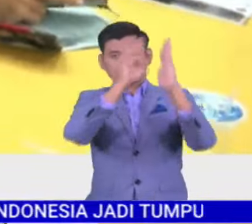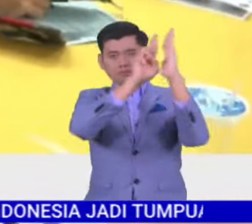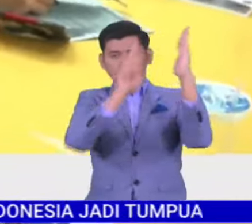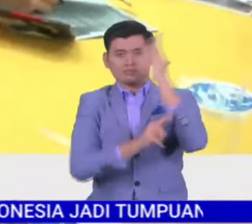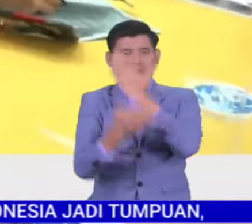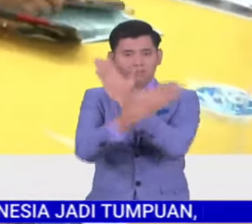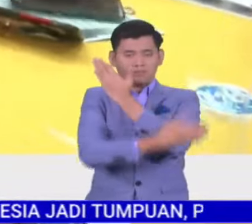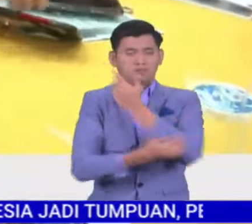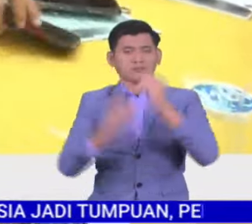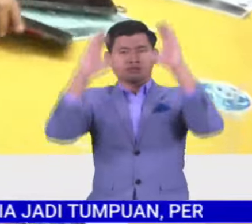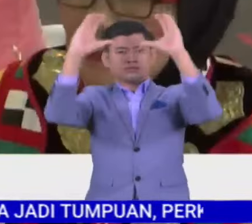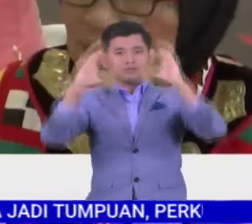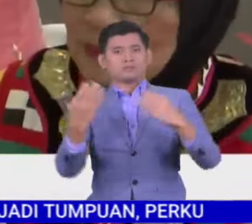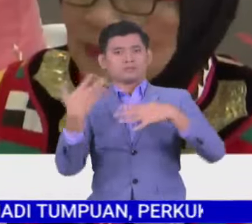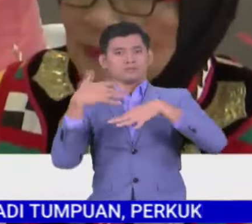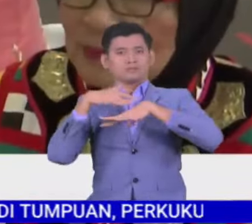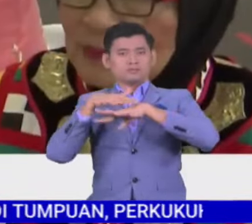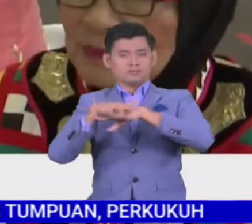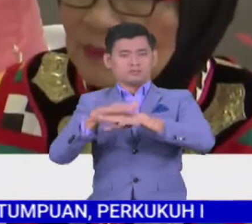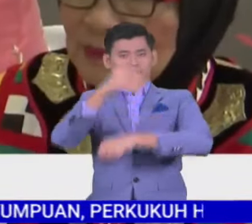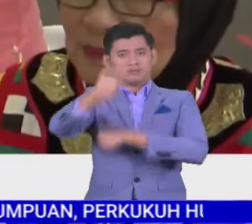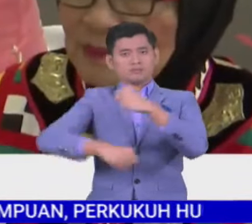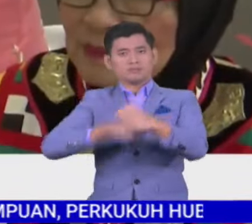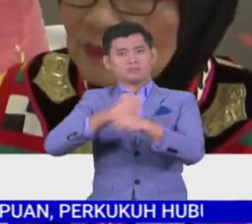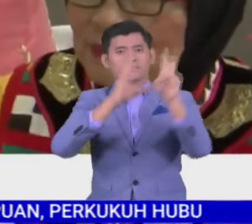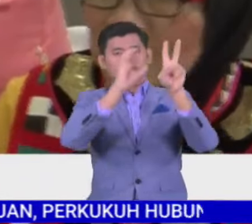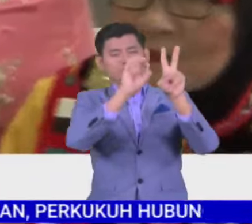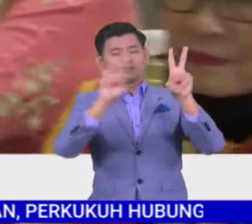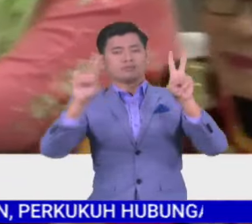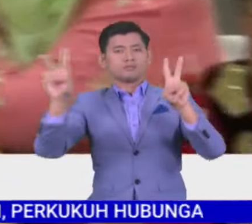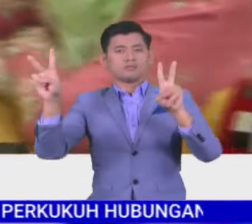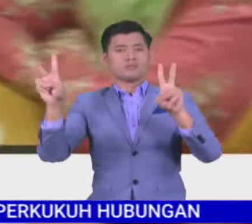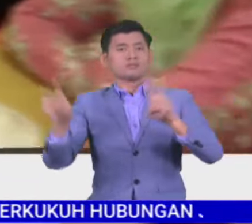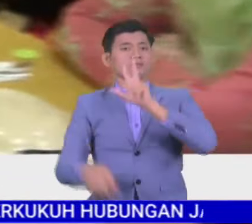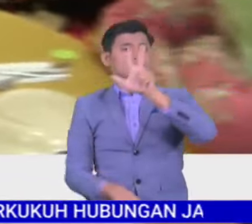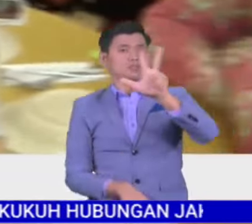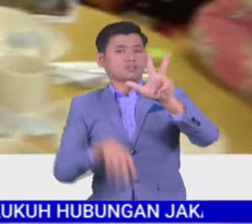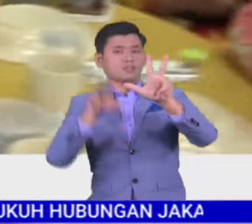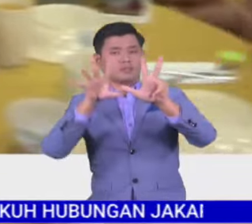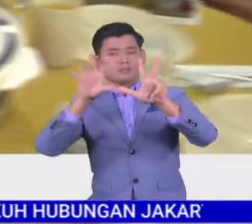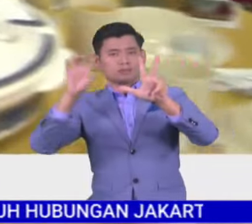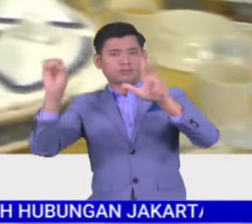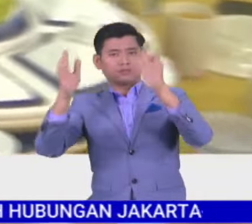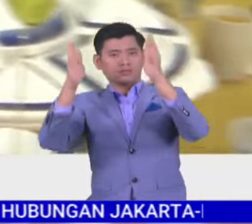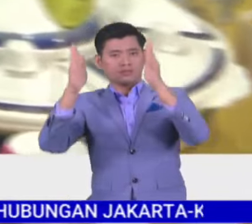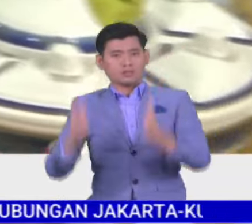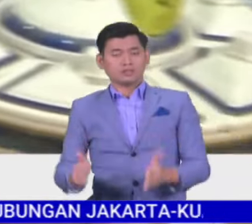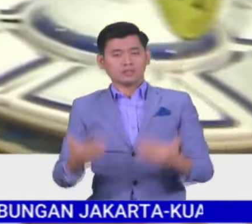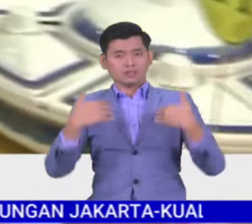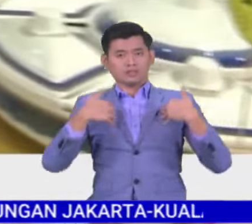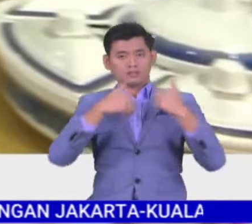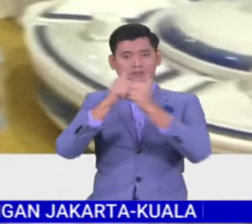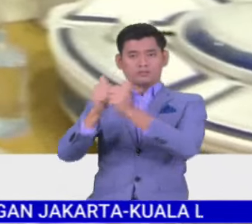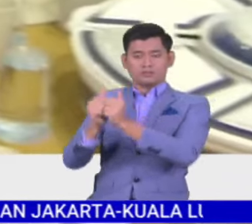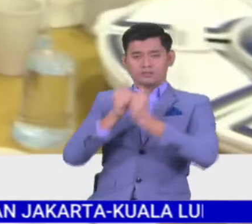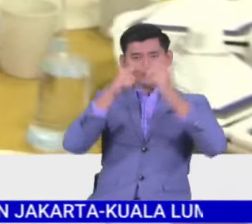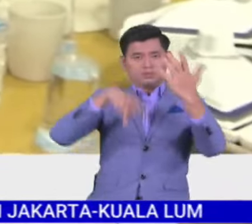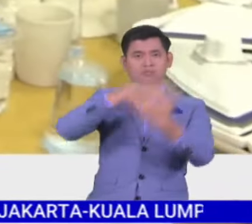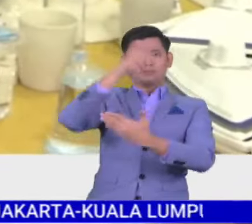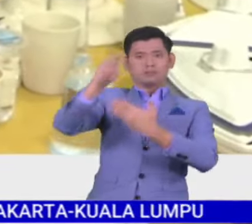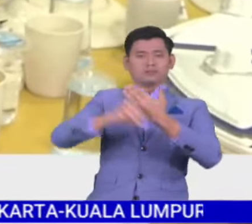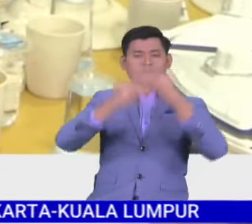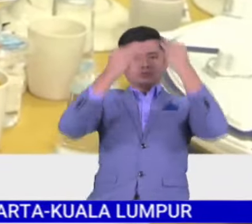sepanjang tahun lalu Selama 300 Orang melibatkan beberapa agensi kerajaan dan Jenderal perpaduan termasuk ke arti